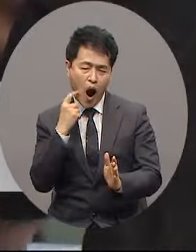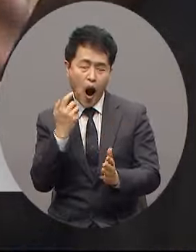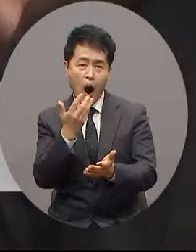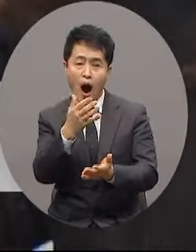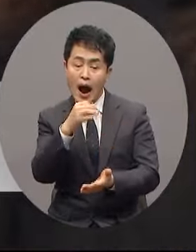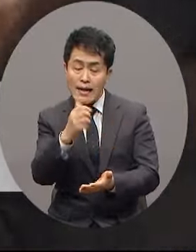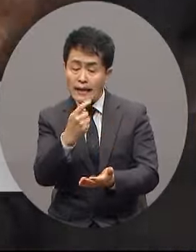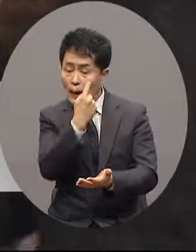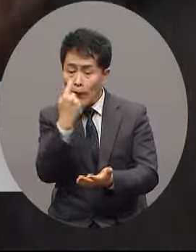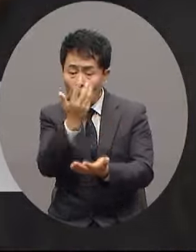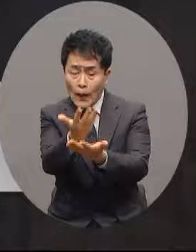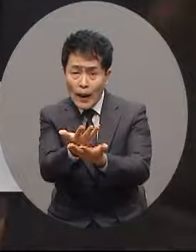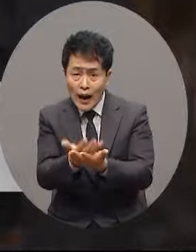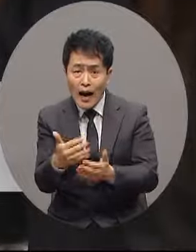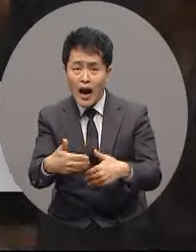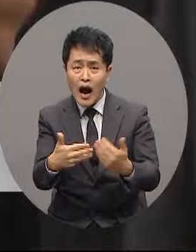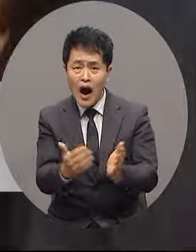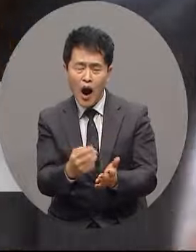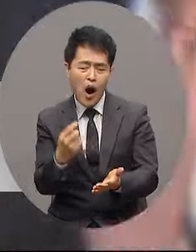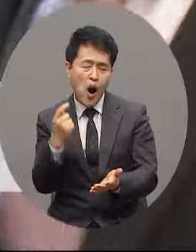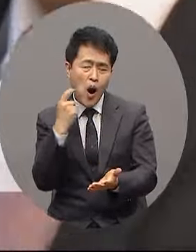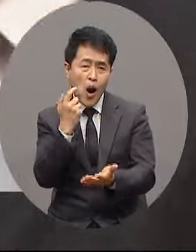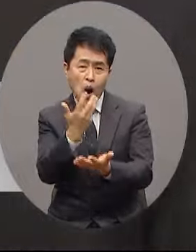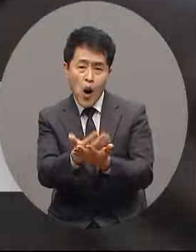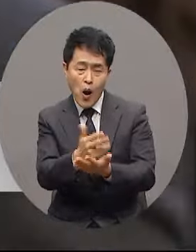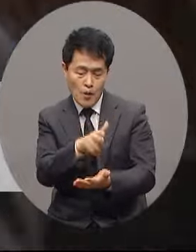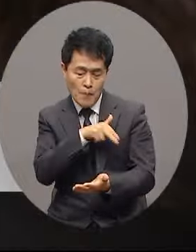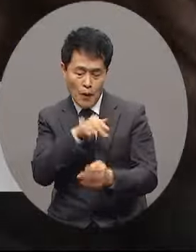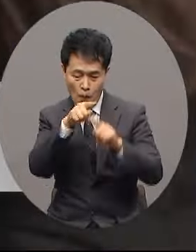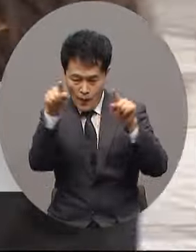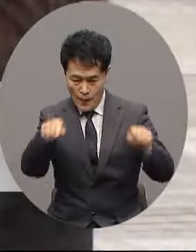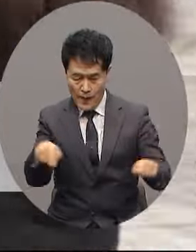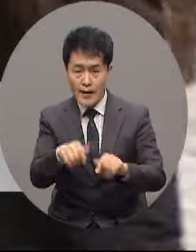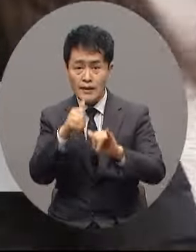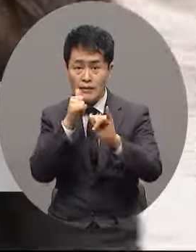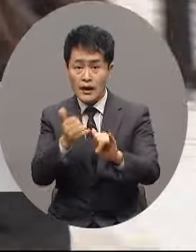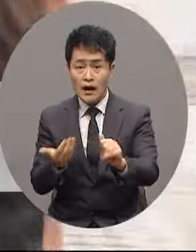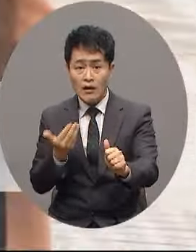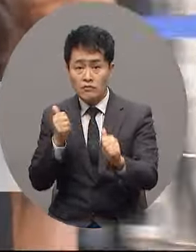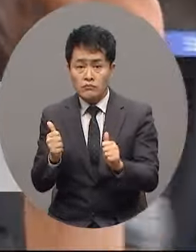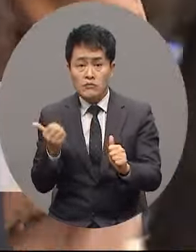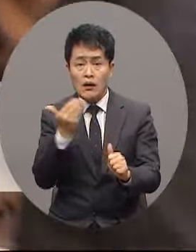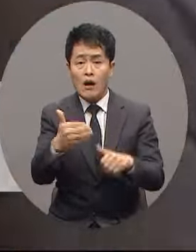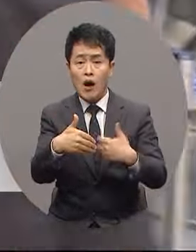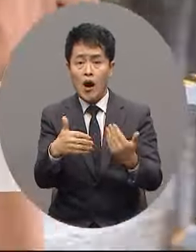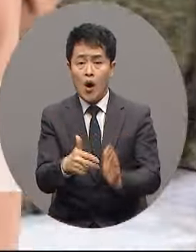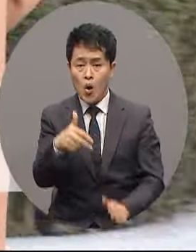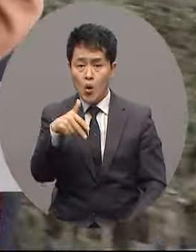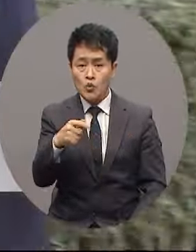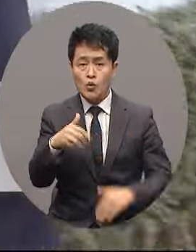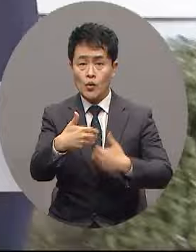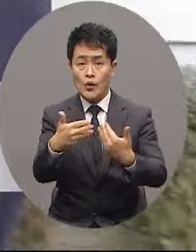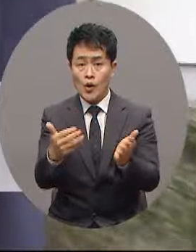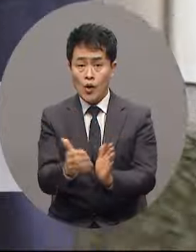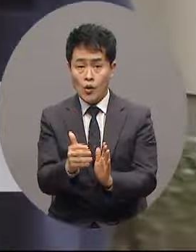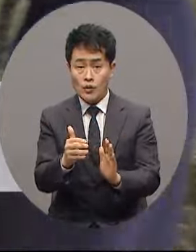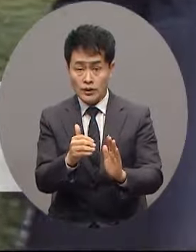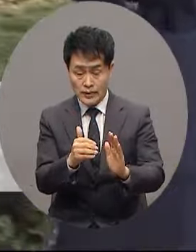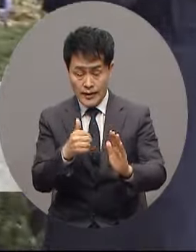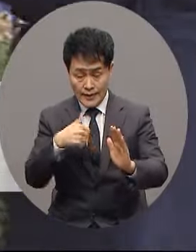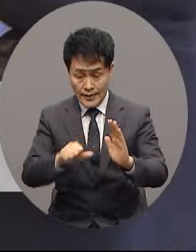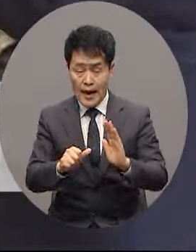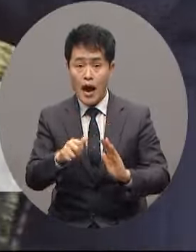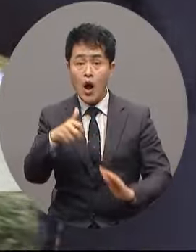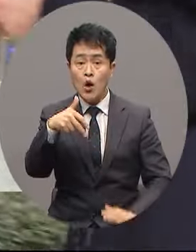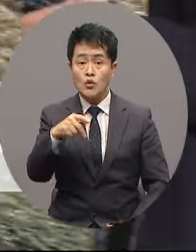인턴 확인서 위조 표창장 등을 낸 혐의로 재판에 넘겨진 조국 혁신당 조국 대표의 딸 조민 씨에 대해 일신